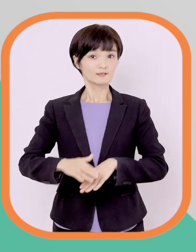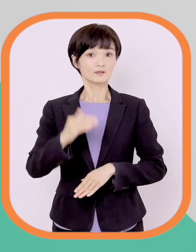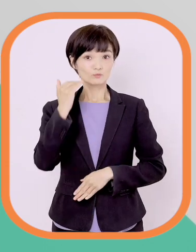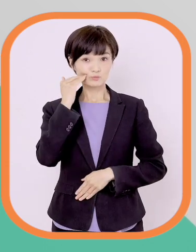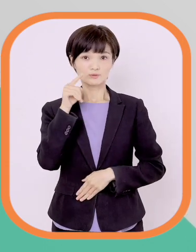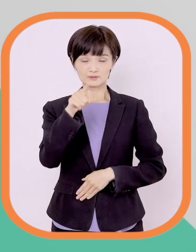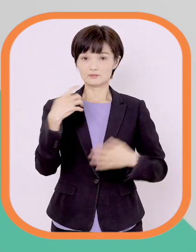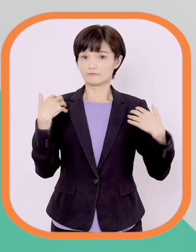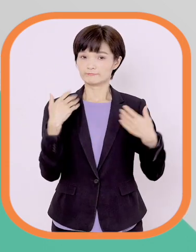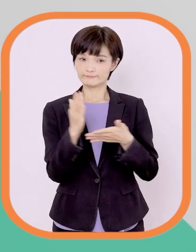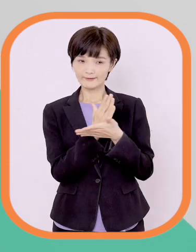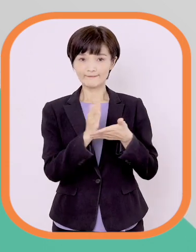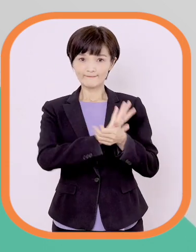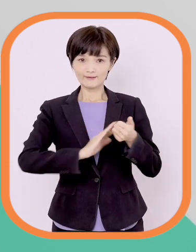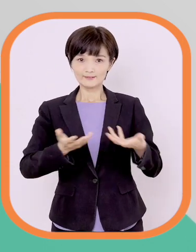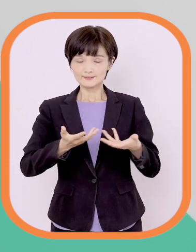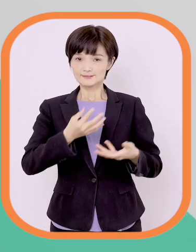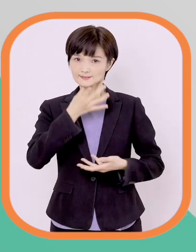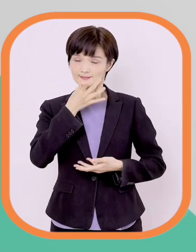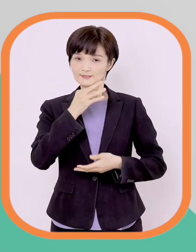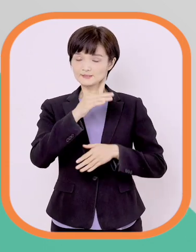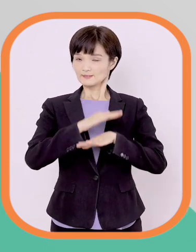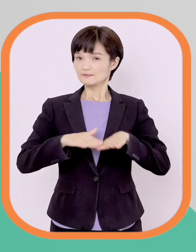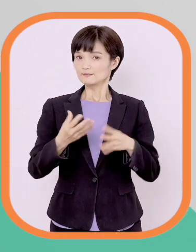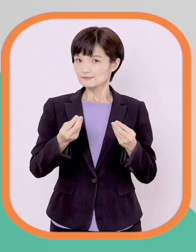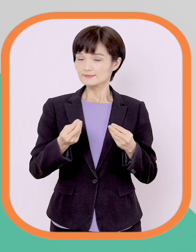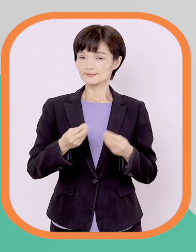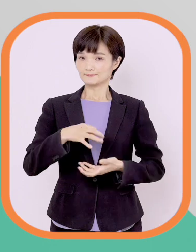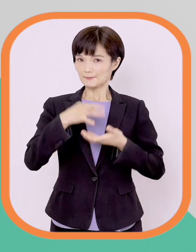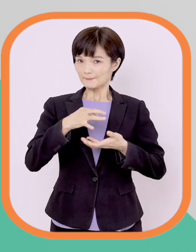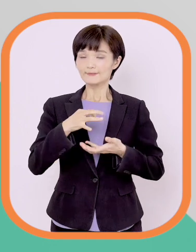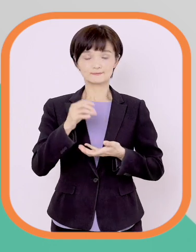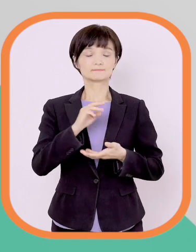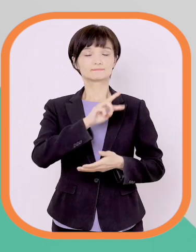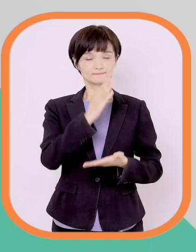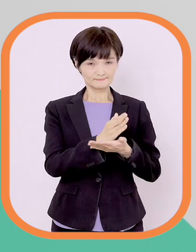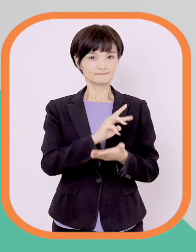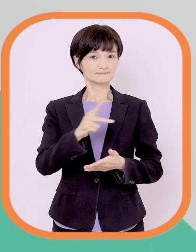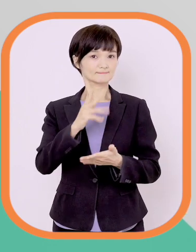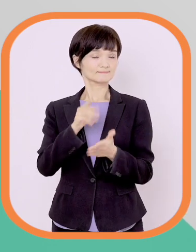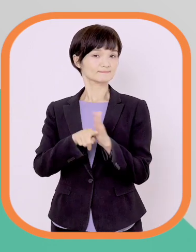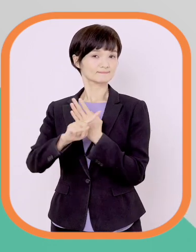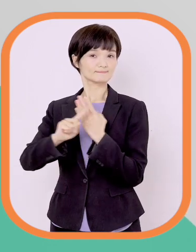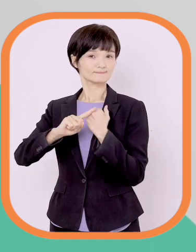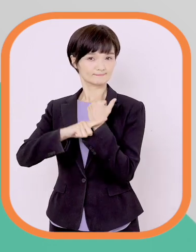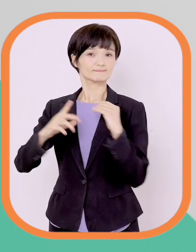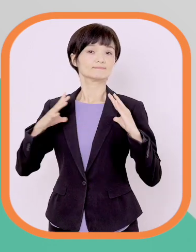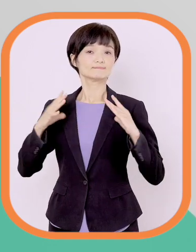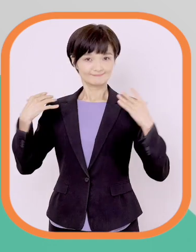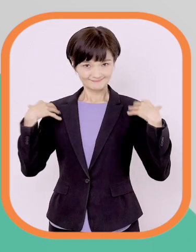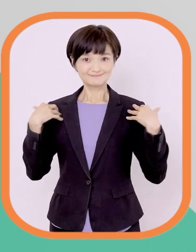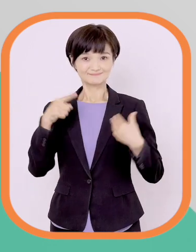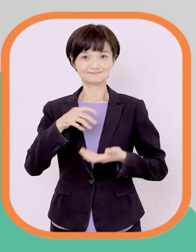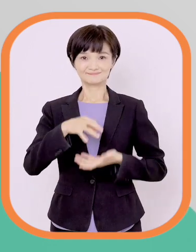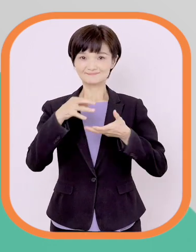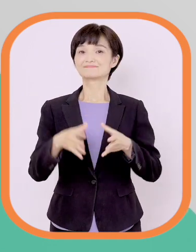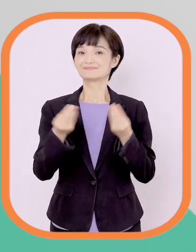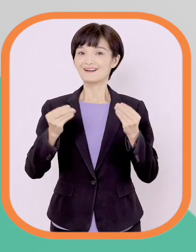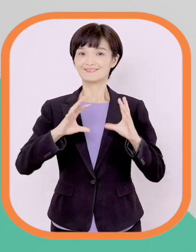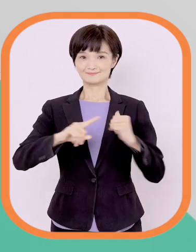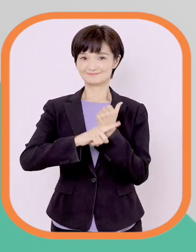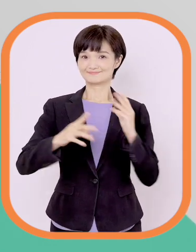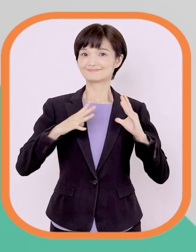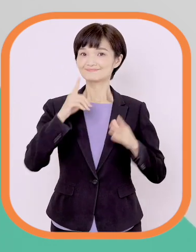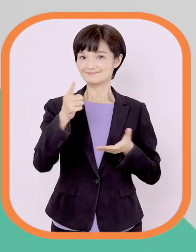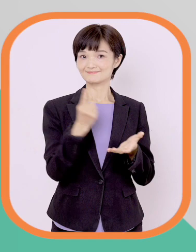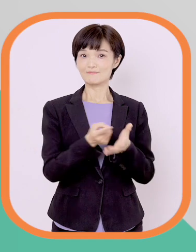案件如果被认为可能会危害国民法官人身安全，就会直接由专业的法官们进行审理哦。所以不用太